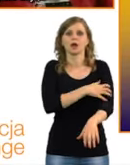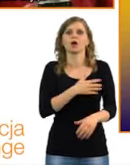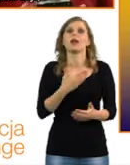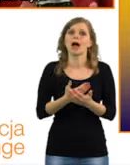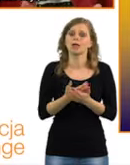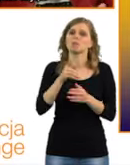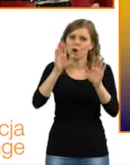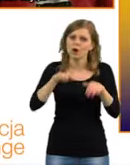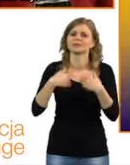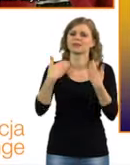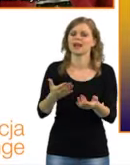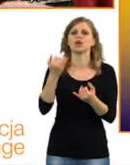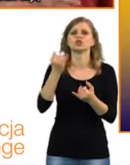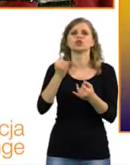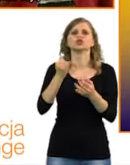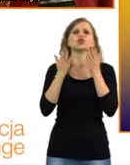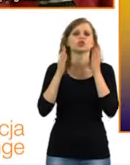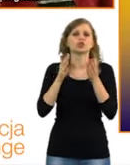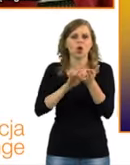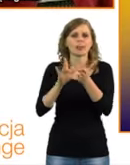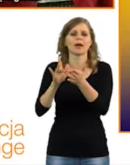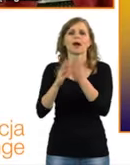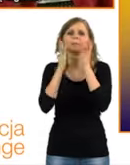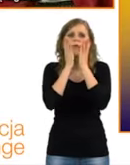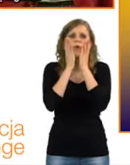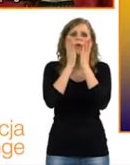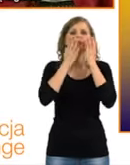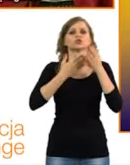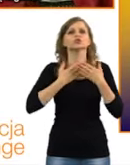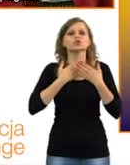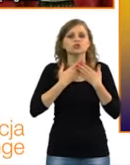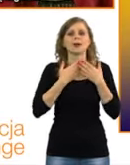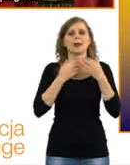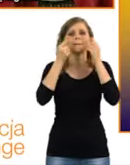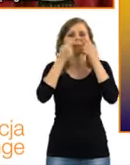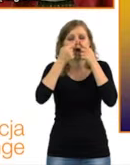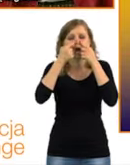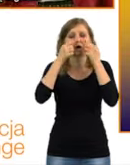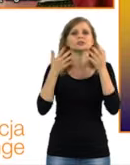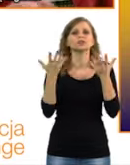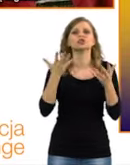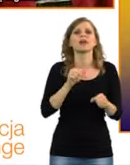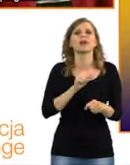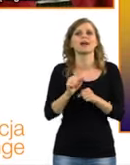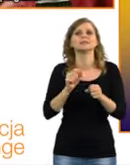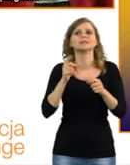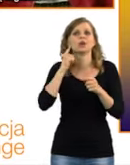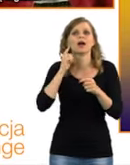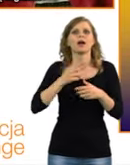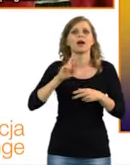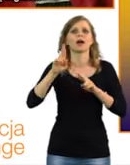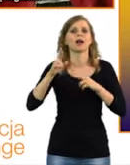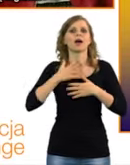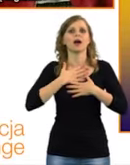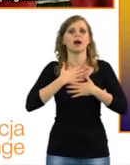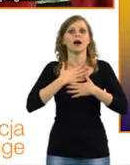dzieciom dotykać buzi, dotykać szyi, dotykać policzków, nosa, tam gdzie mamy drgania,